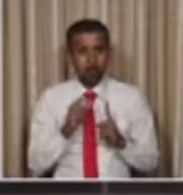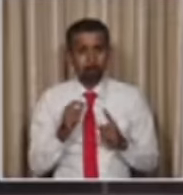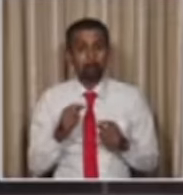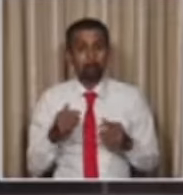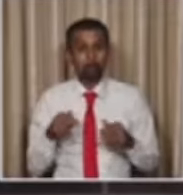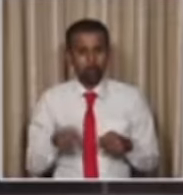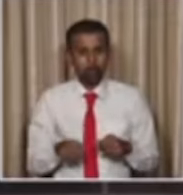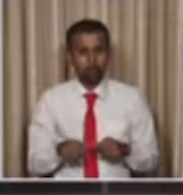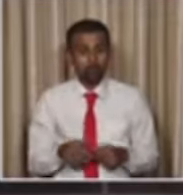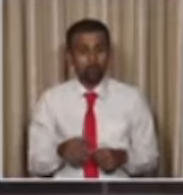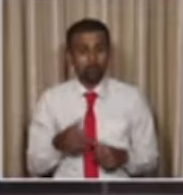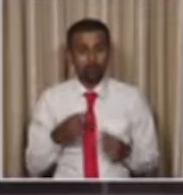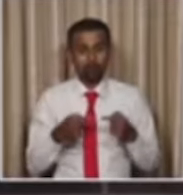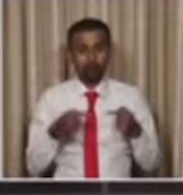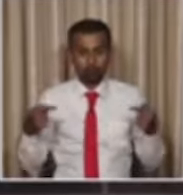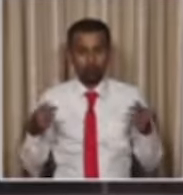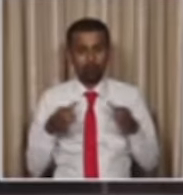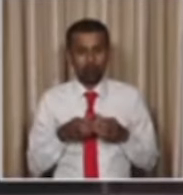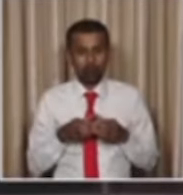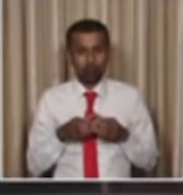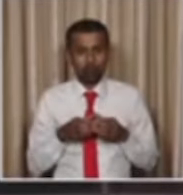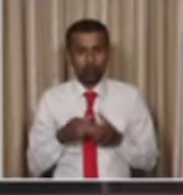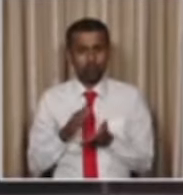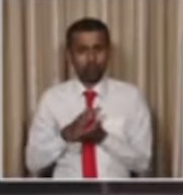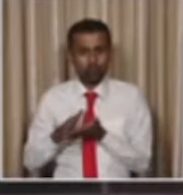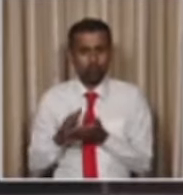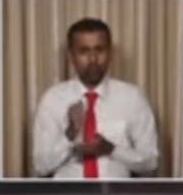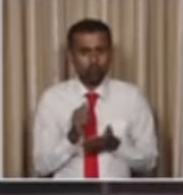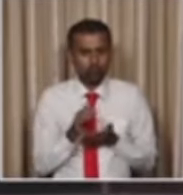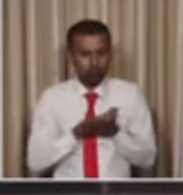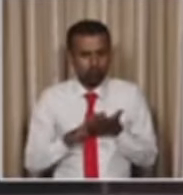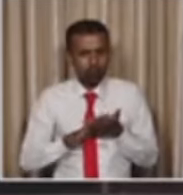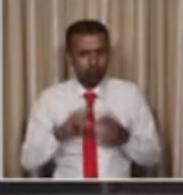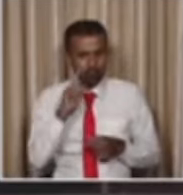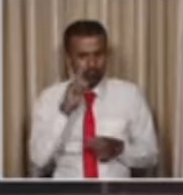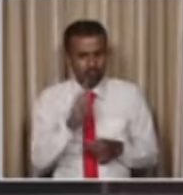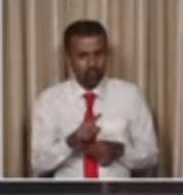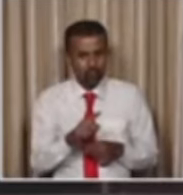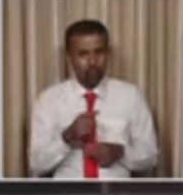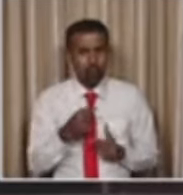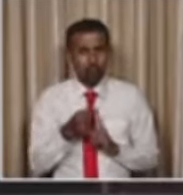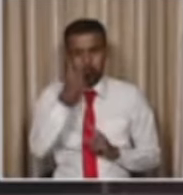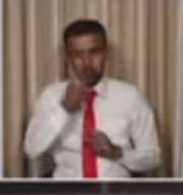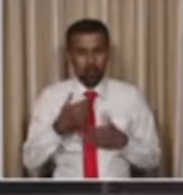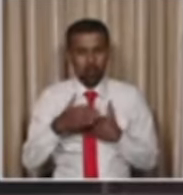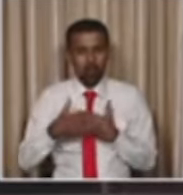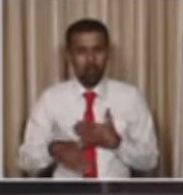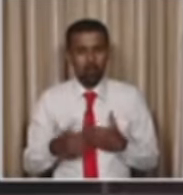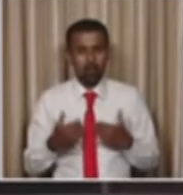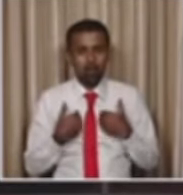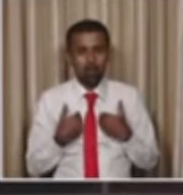මන්ත්‍රීවරුන්ට විශේෂයෙන්ම විපක්ෂයේ සලකපු ආකාරය අපි හොඳින් නිරීක්ෂණය කළා. මට පෞද්ගලික අත්දැකීමක්